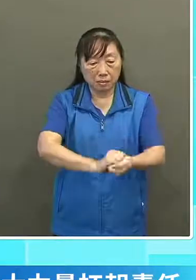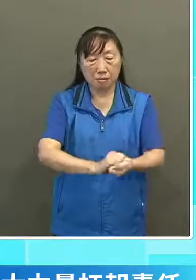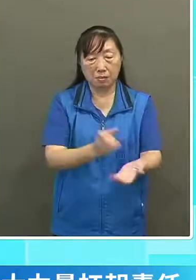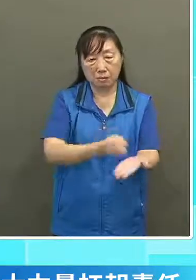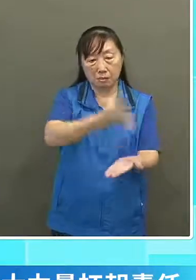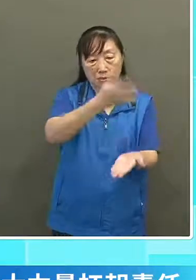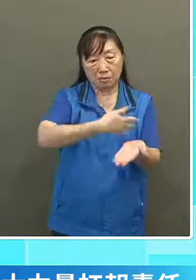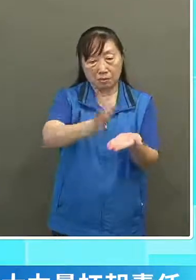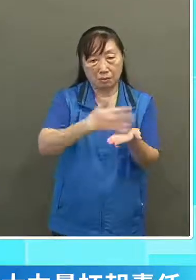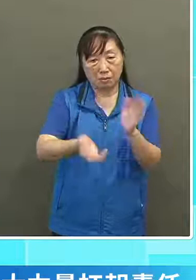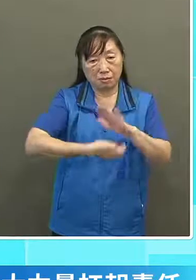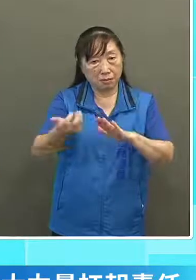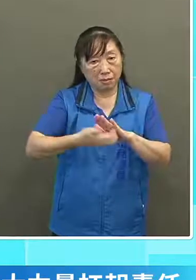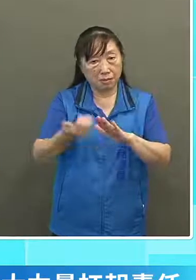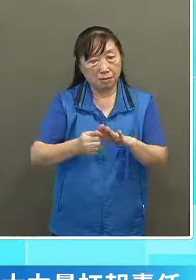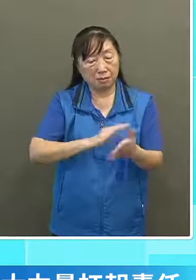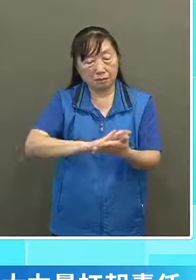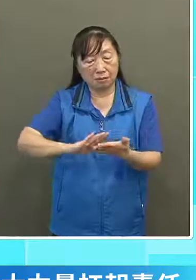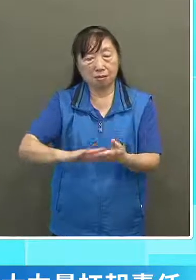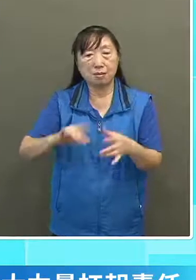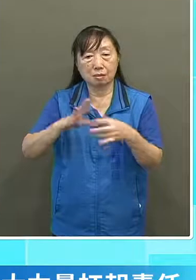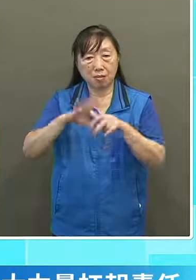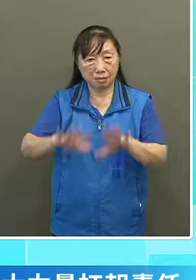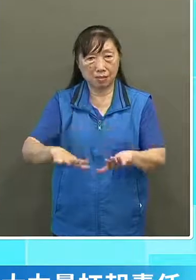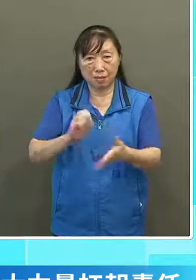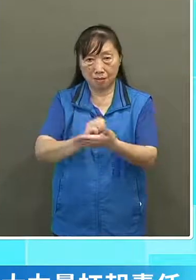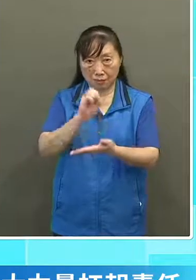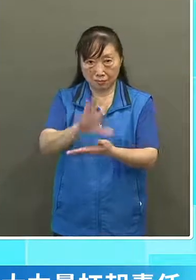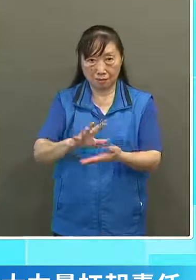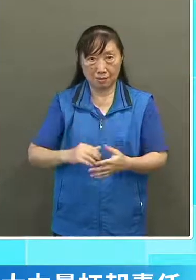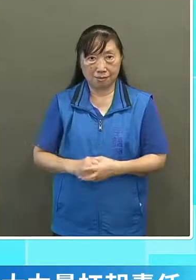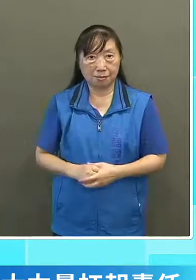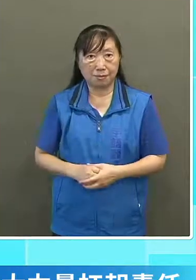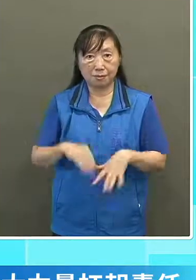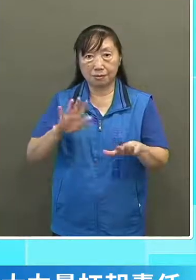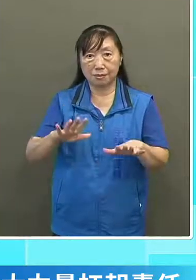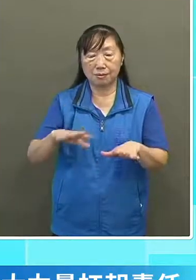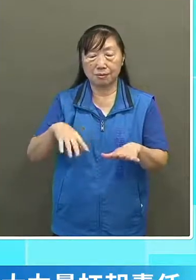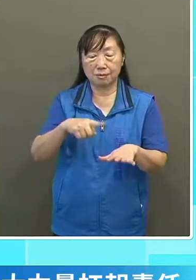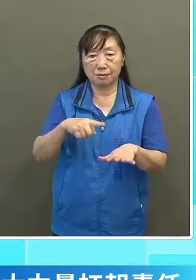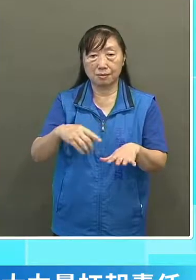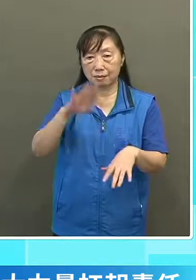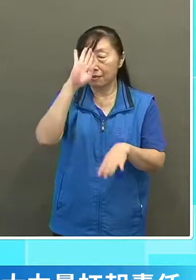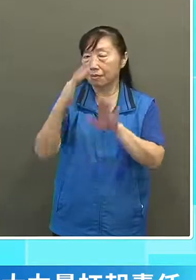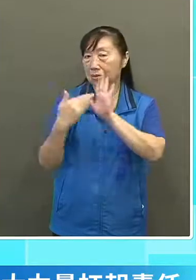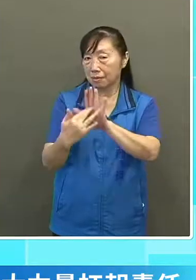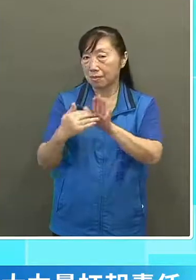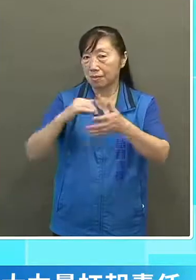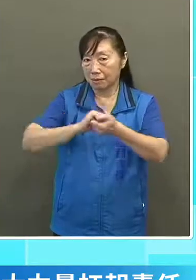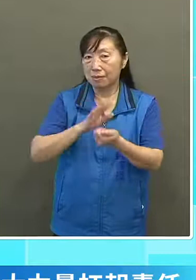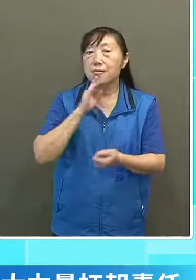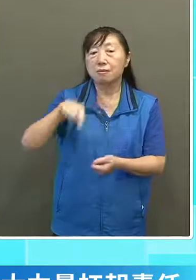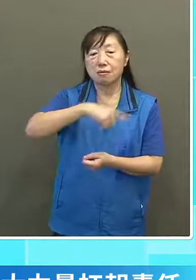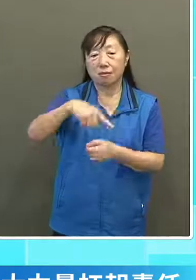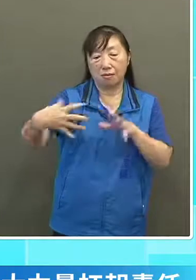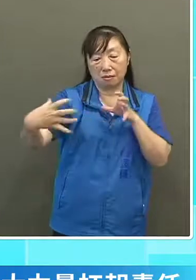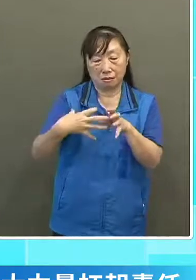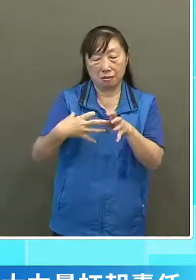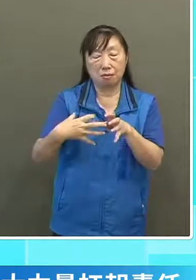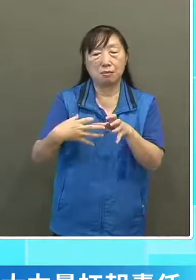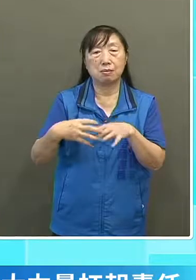我要在这里特别跟市民朋友做一个报告，今天所有的防疫一定是大家同心齐